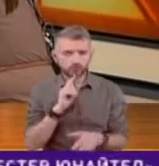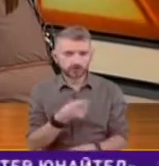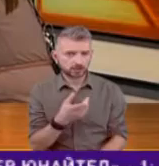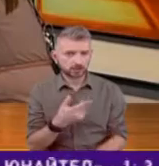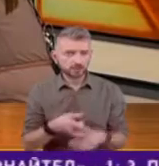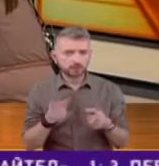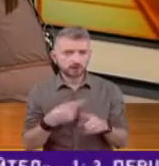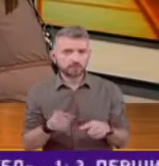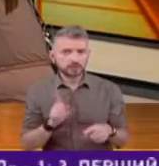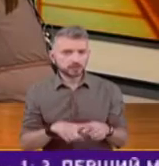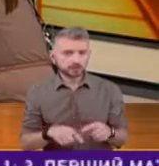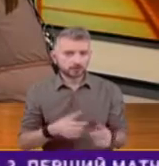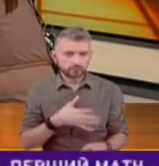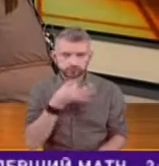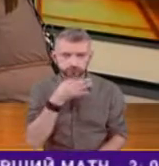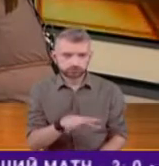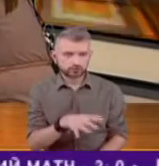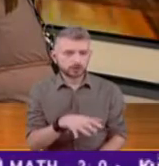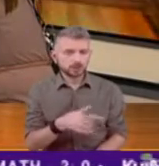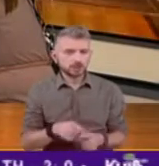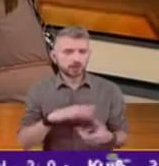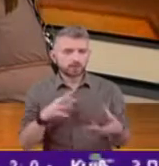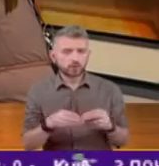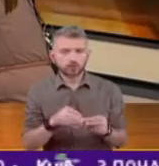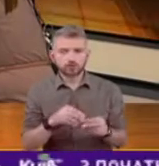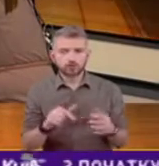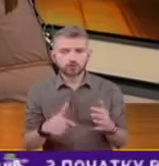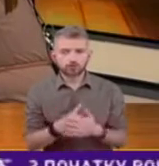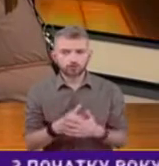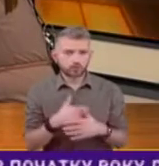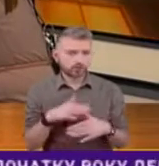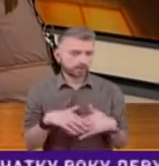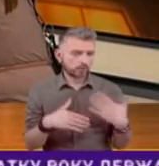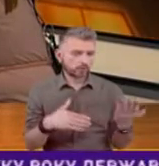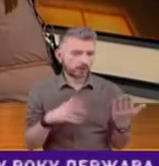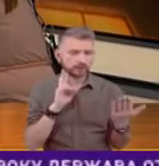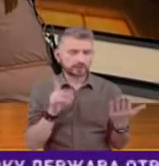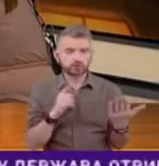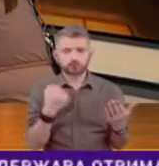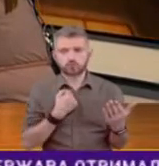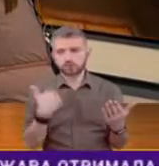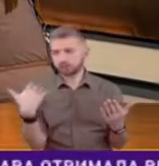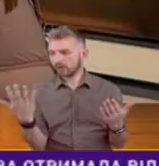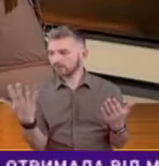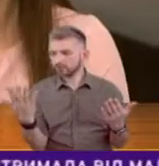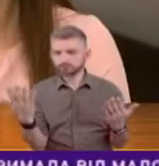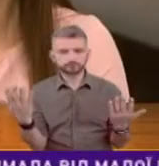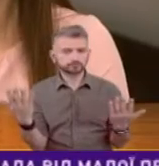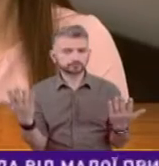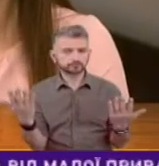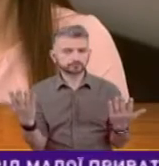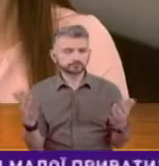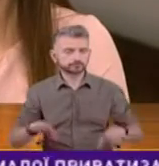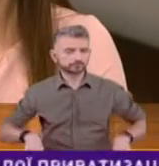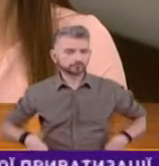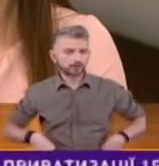ну, насправді обурює ж не тільки. Це виходить, знаєте, от знову ліва рука виявилась, знову не знала, що робить права, по факту. Тобто провели